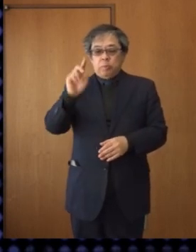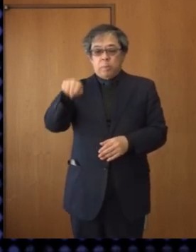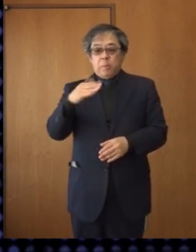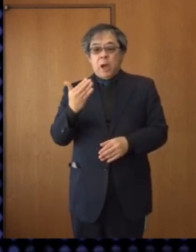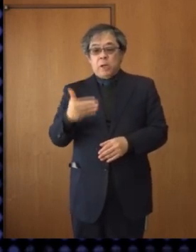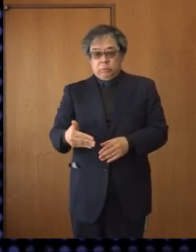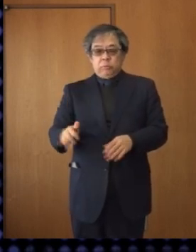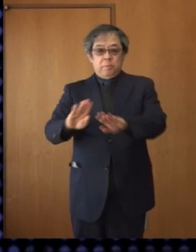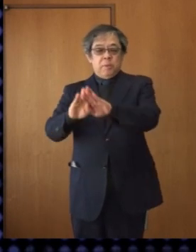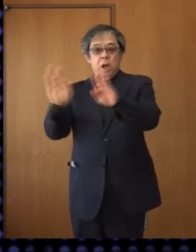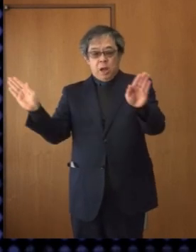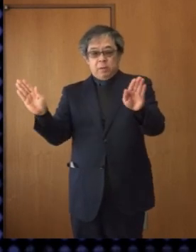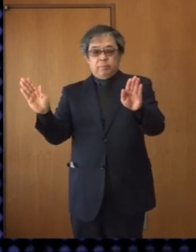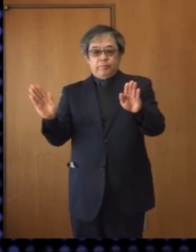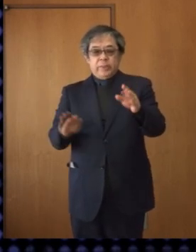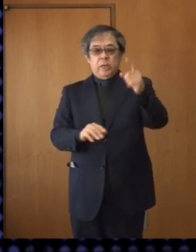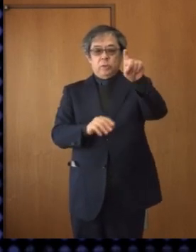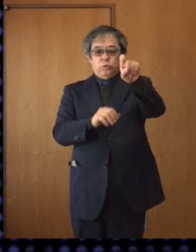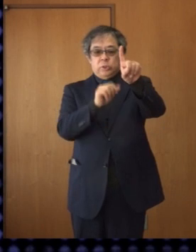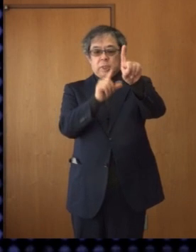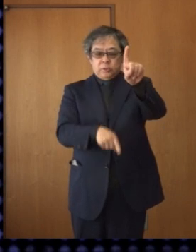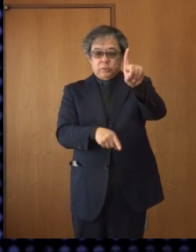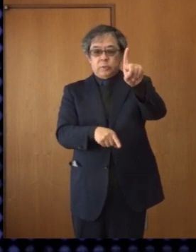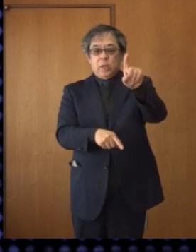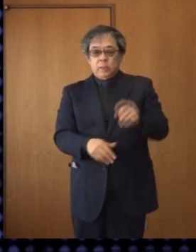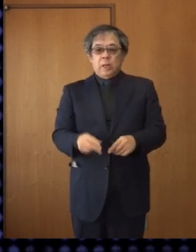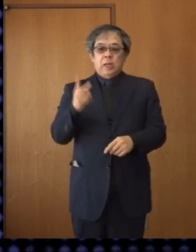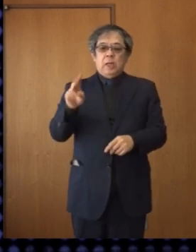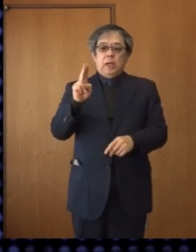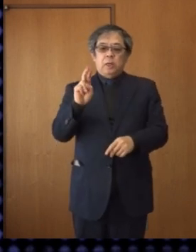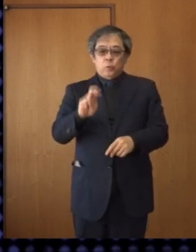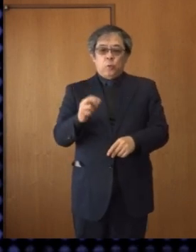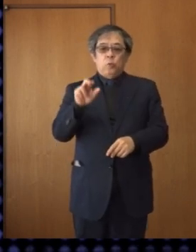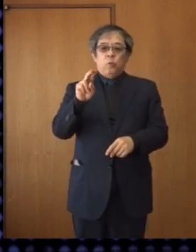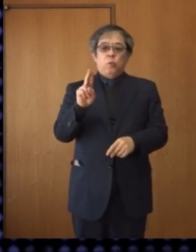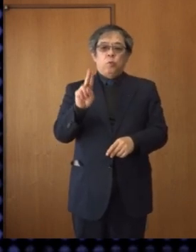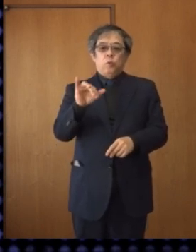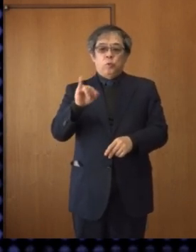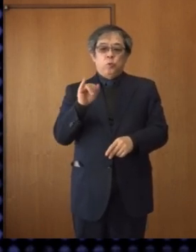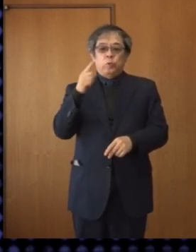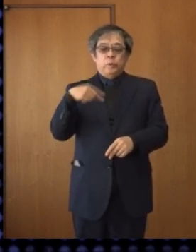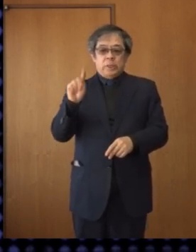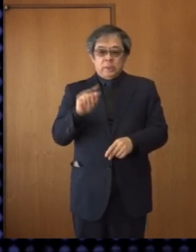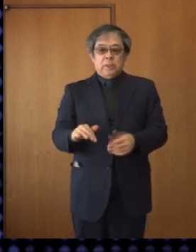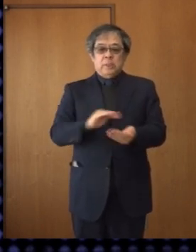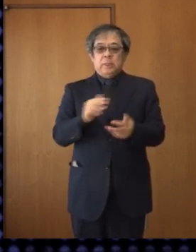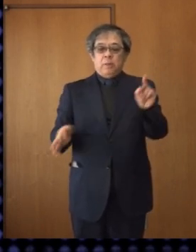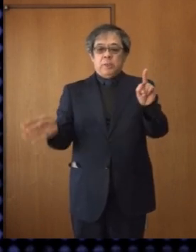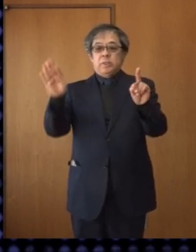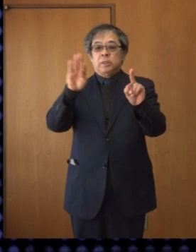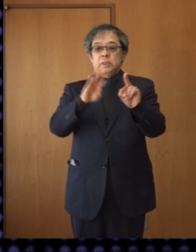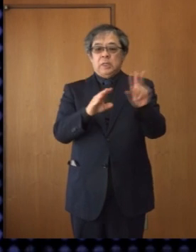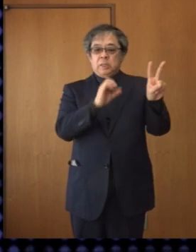11月にはハロウィン・イン・多摩センター2023が開催され、レンガ